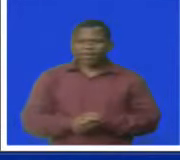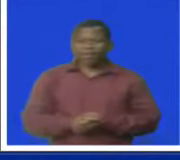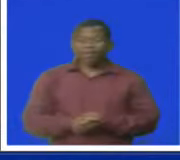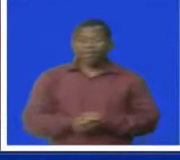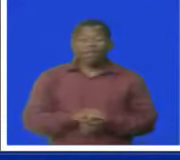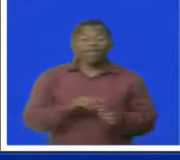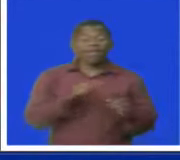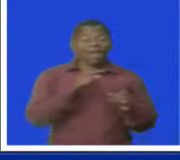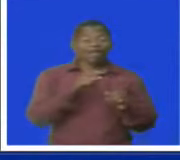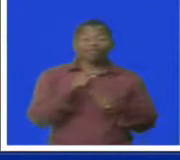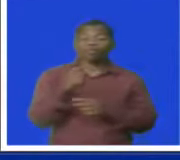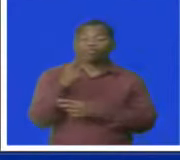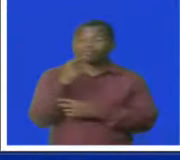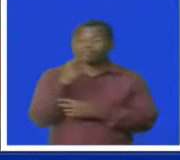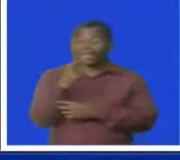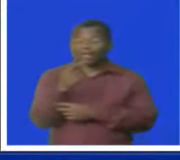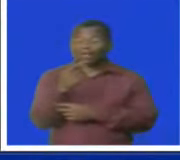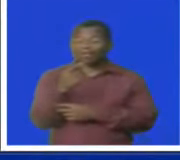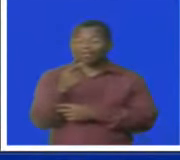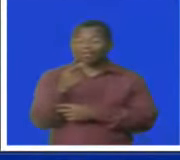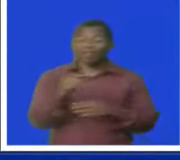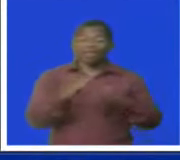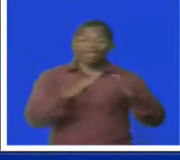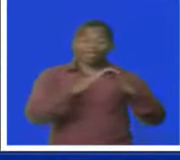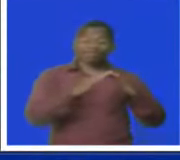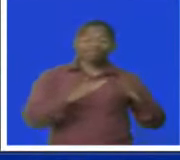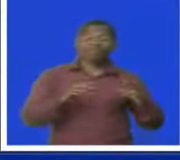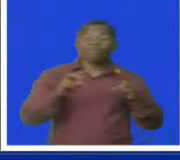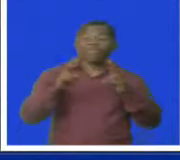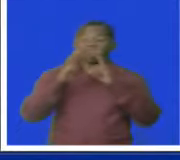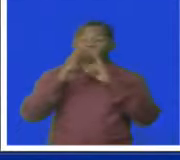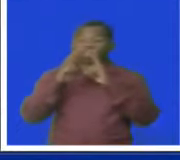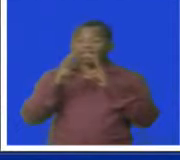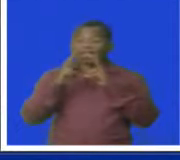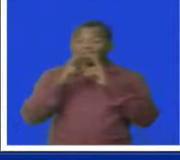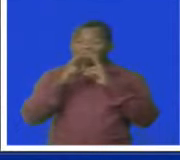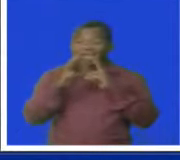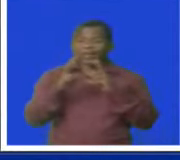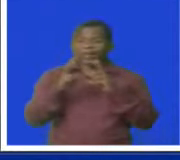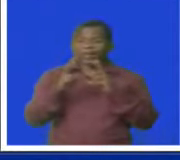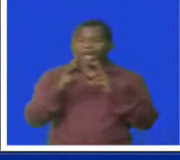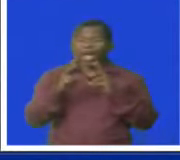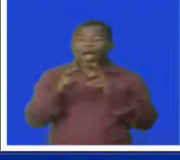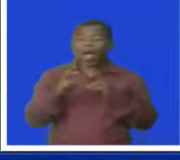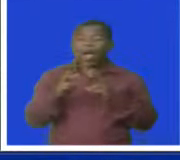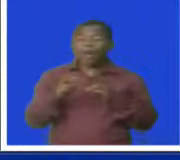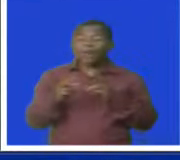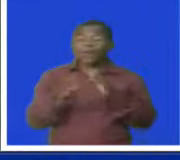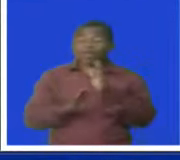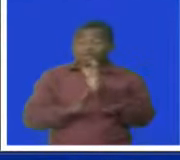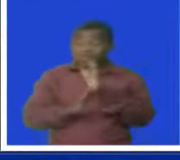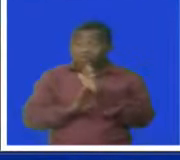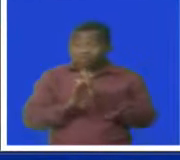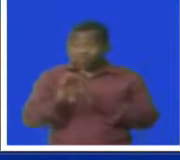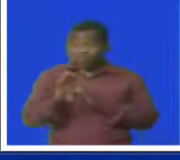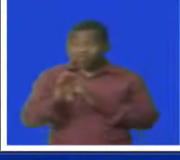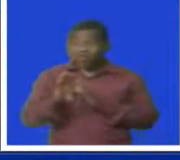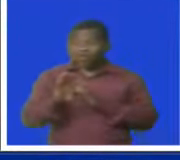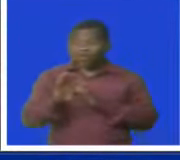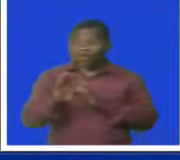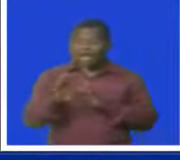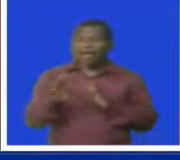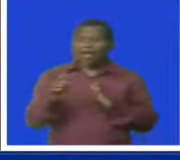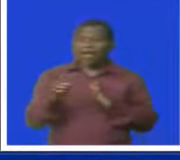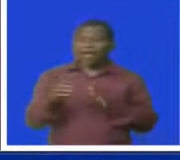Uthi nasehlangothini lokuvakasha bafisa ukukhulisa idolobha ngemicimbi ibanjwa khona edolobheni njengemicimbi webushfire kude